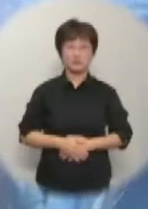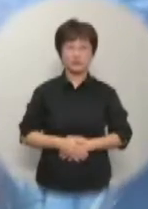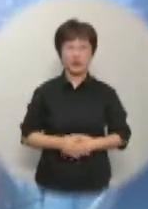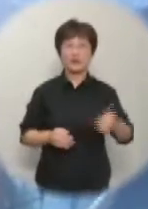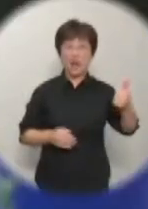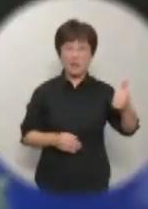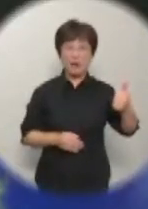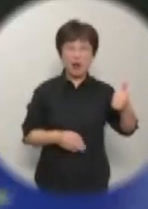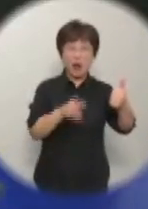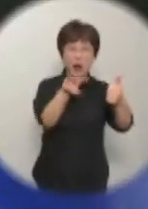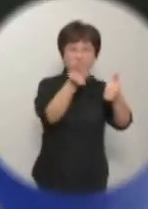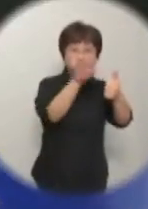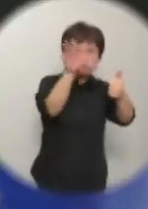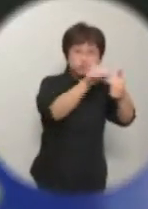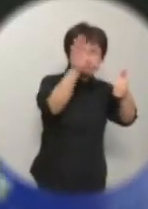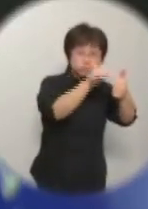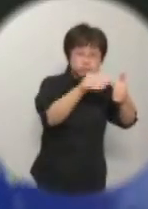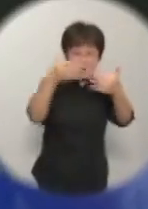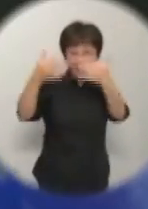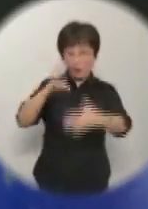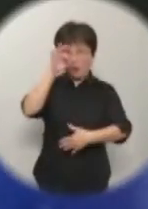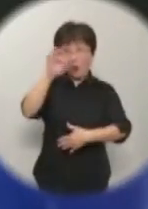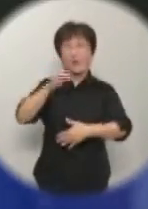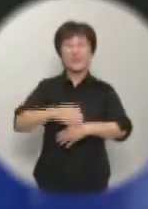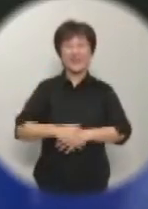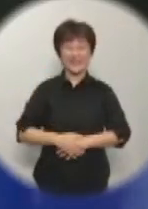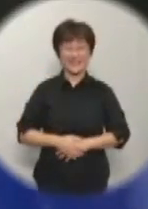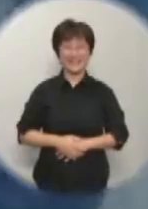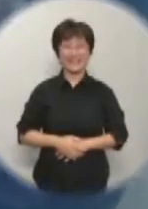ダイバーがつけたカメラの映像を見たり、